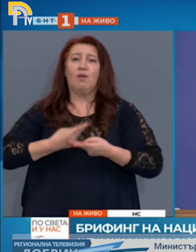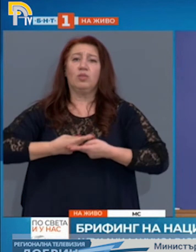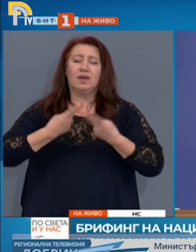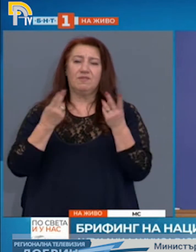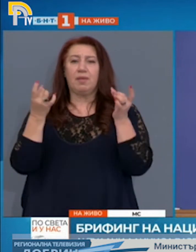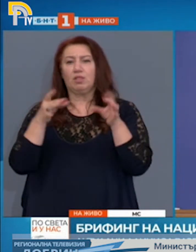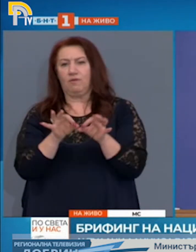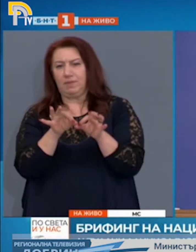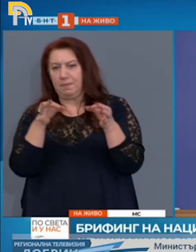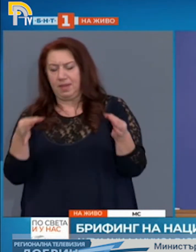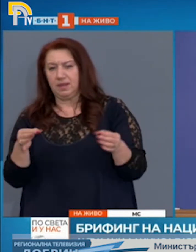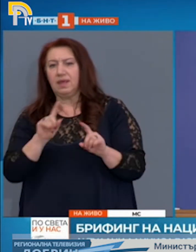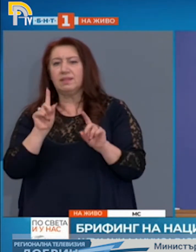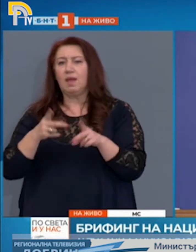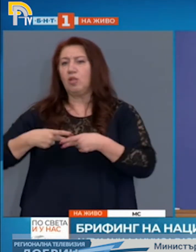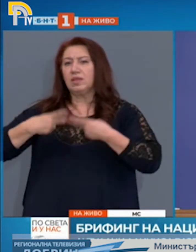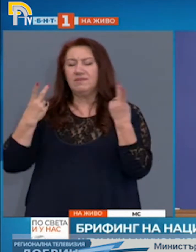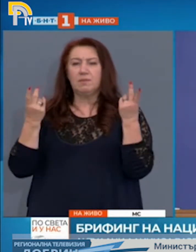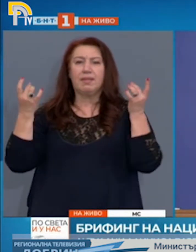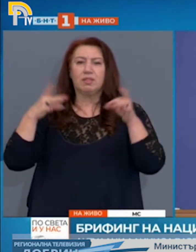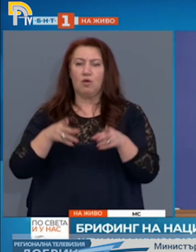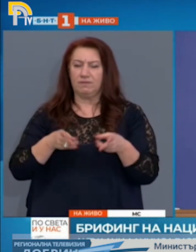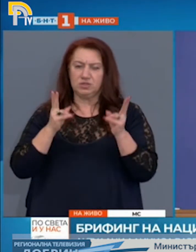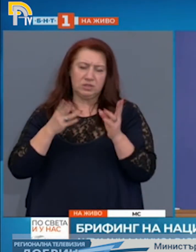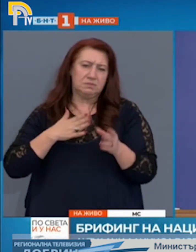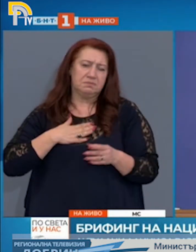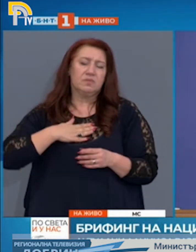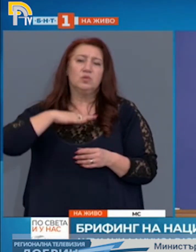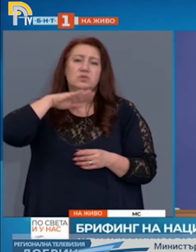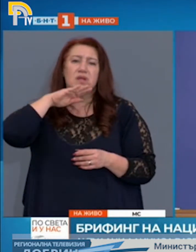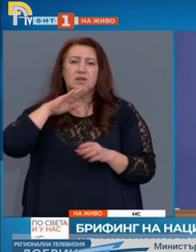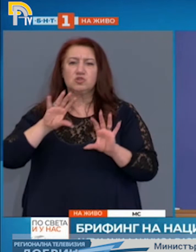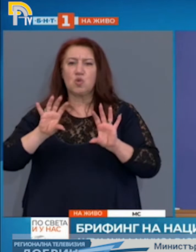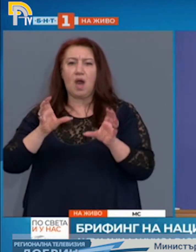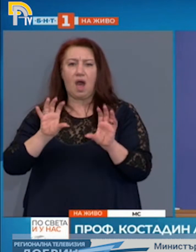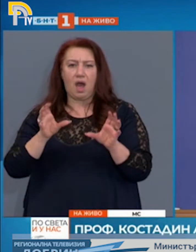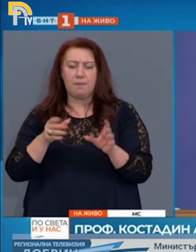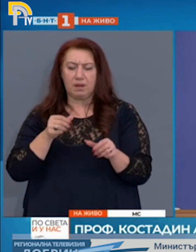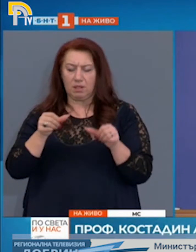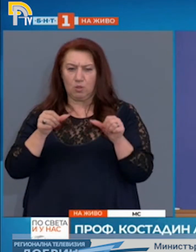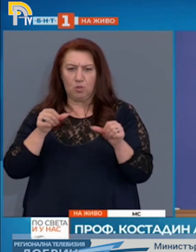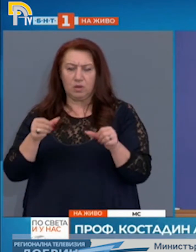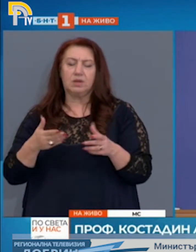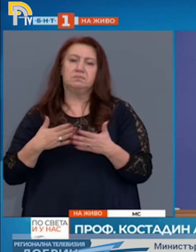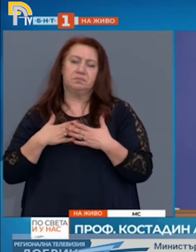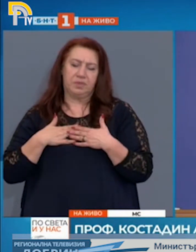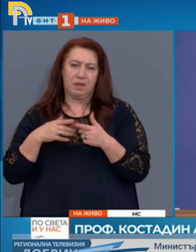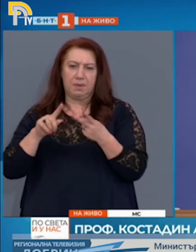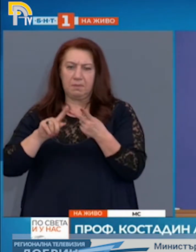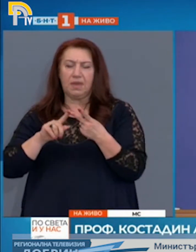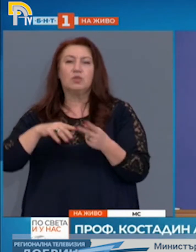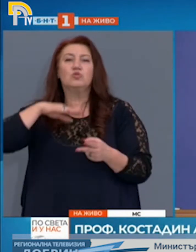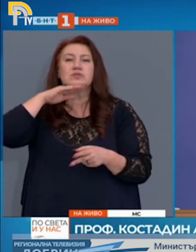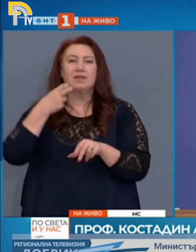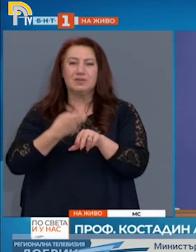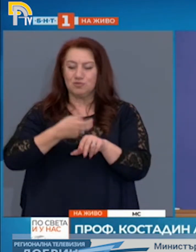нови решения. Достатъчно апаратура имаме, достатъчно лекари имаме, които вече могат да участват.